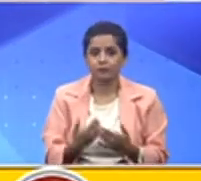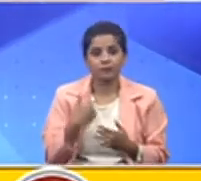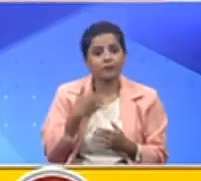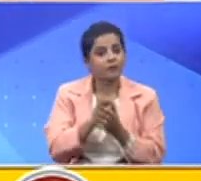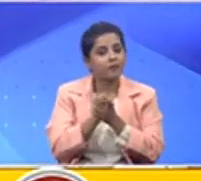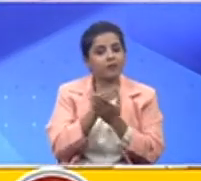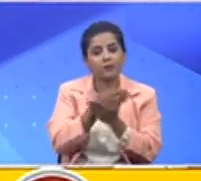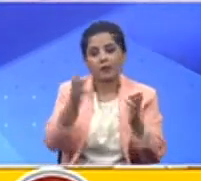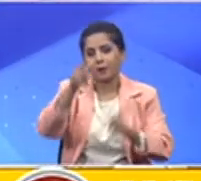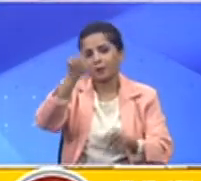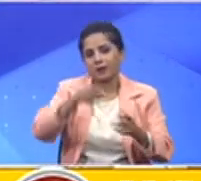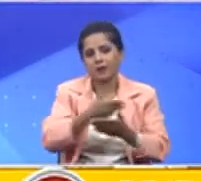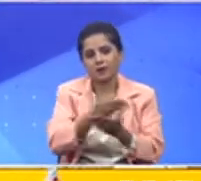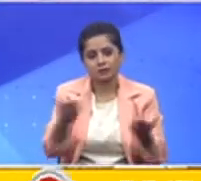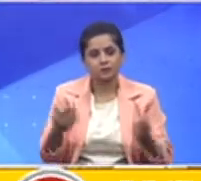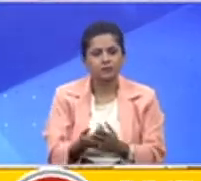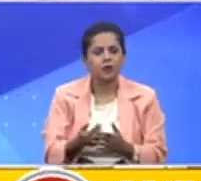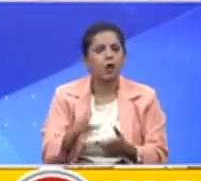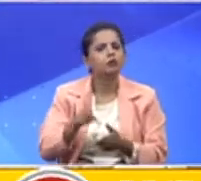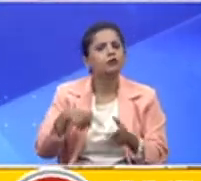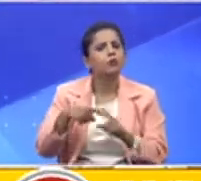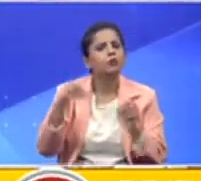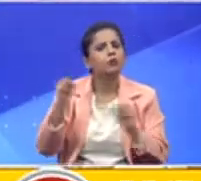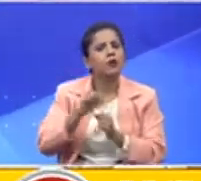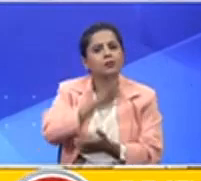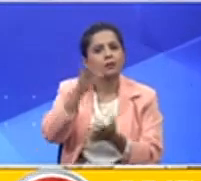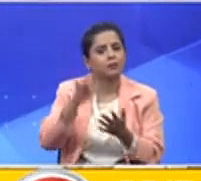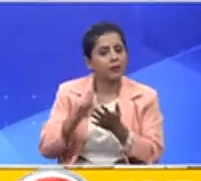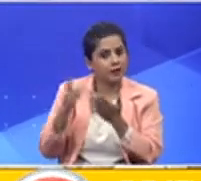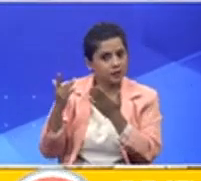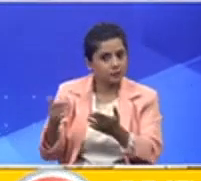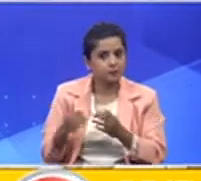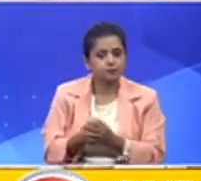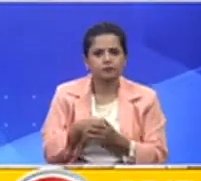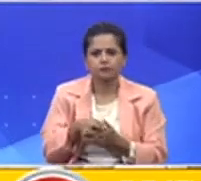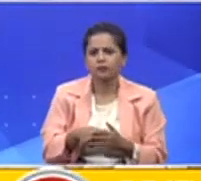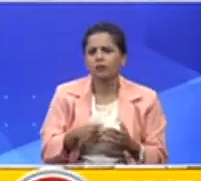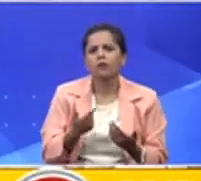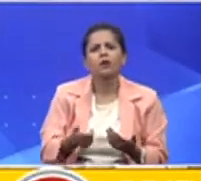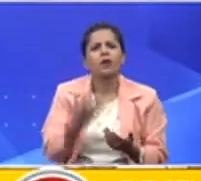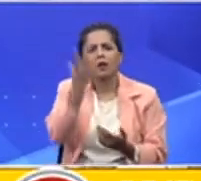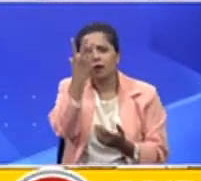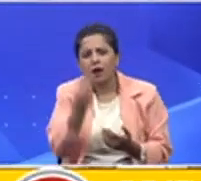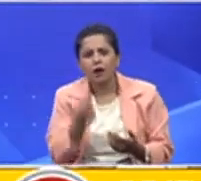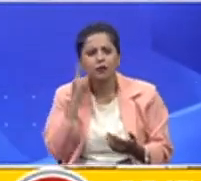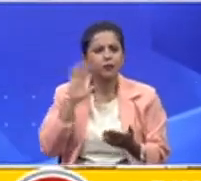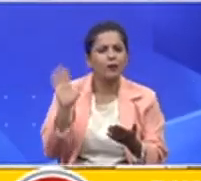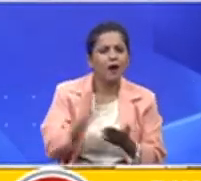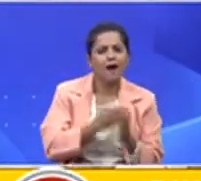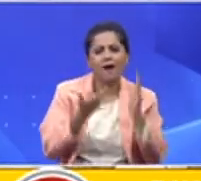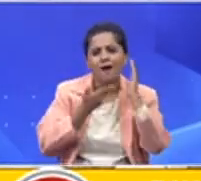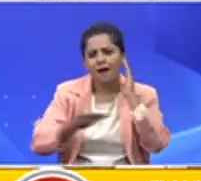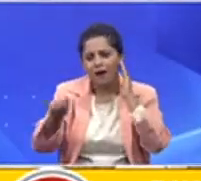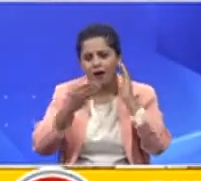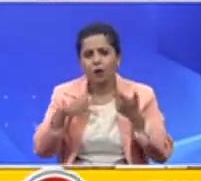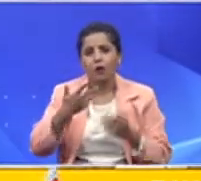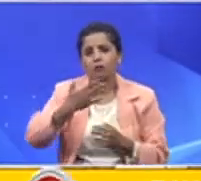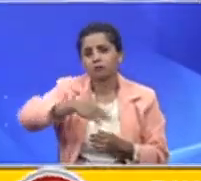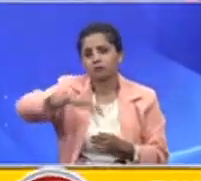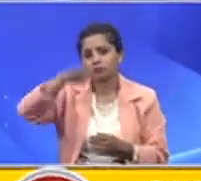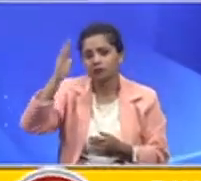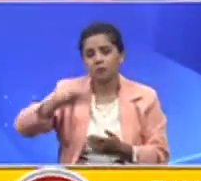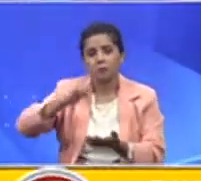देशवासियों जम्मु कश्मीर में मुझिकल नाइट्स हो हाई एल्टीटूर